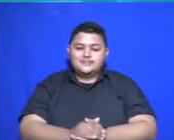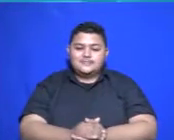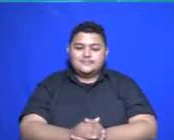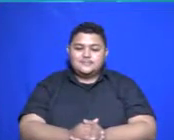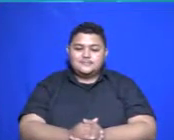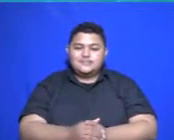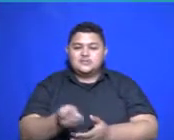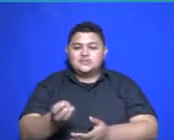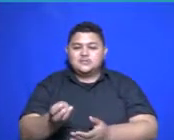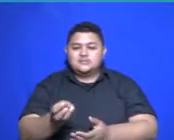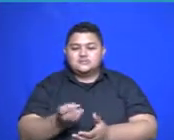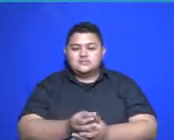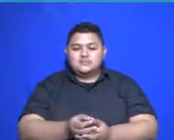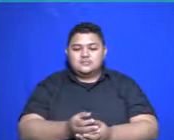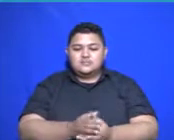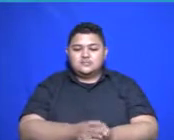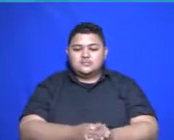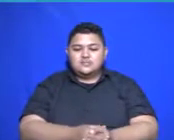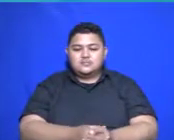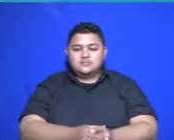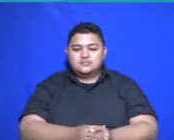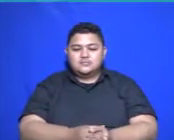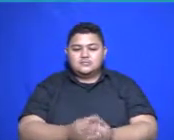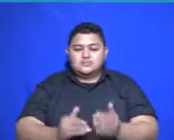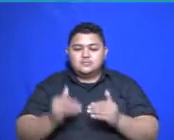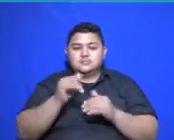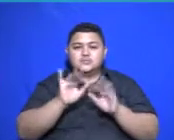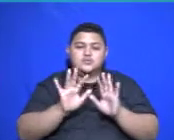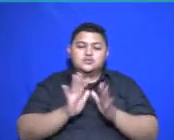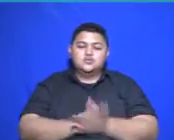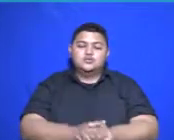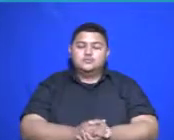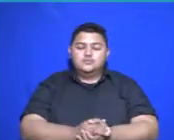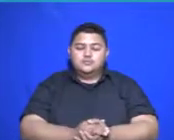penduduknya kecil. Jangan Amerika itu di atas 10-12%.